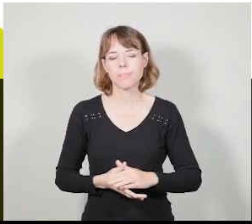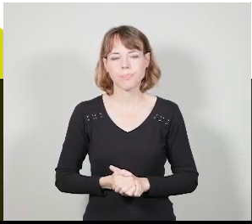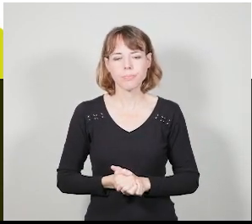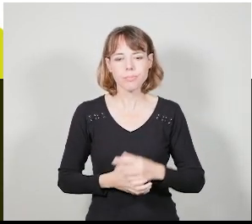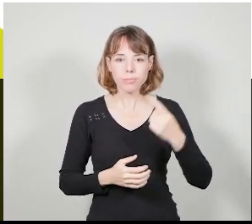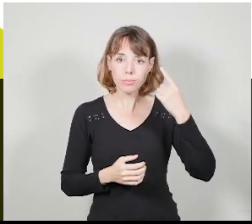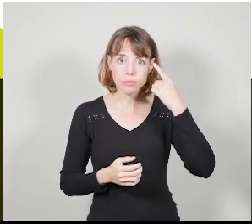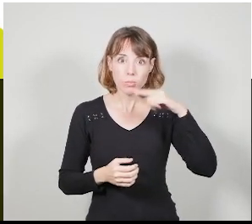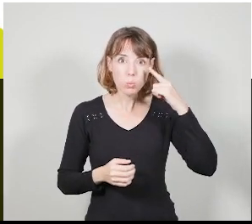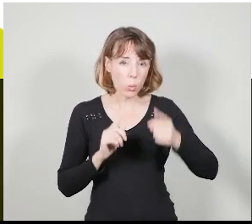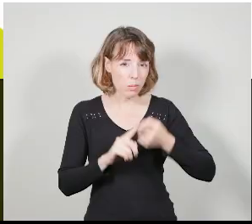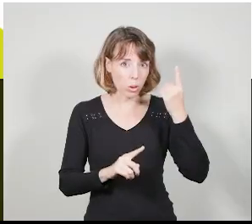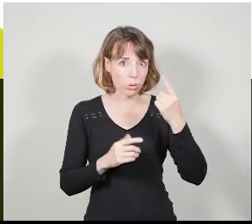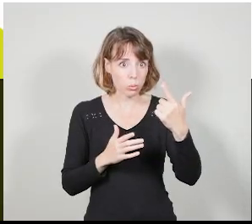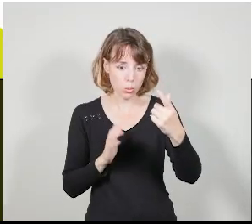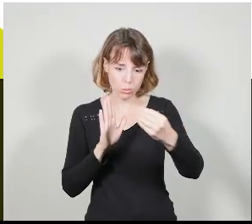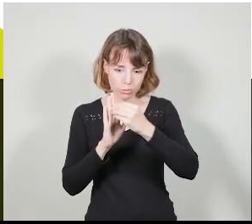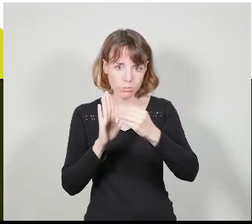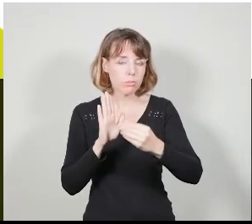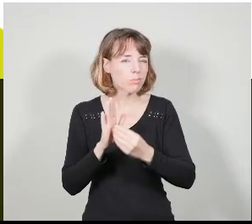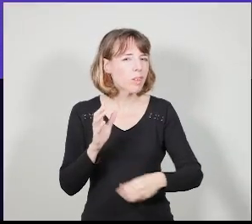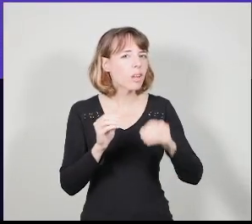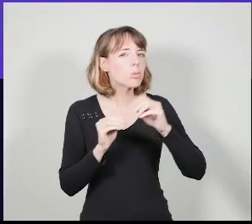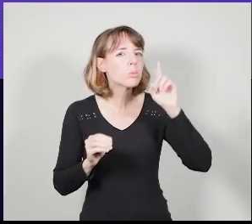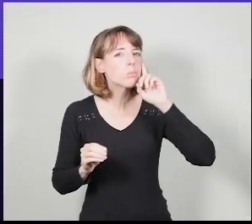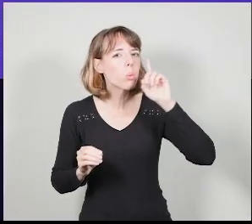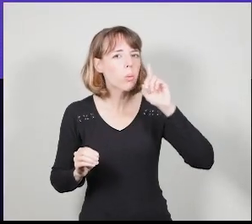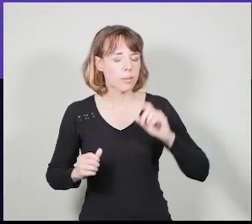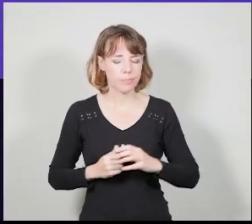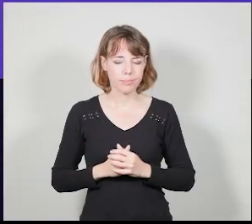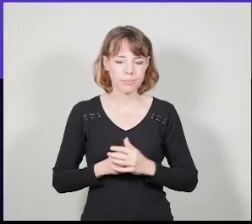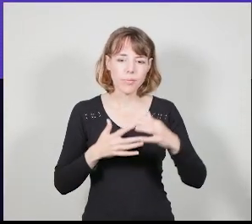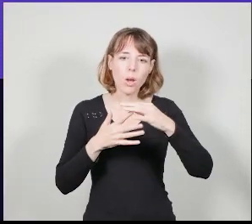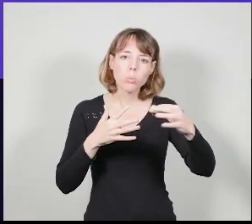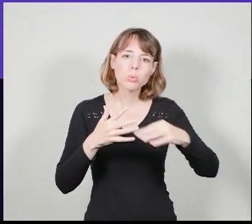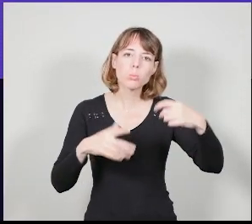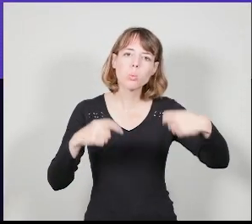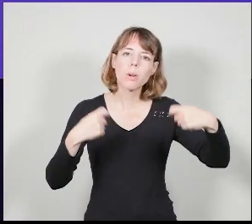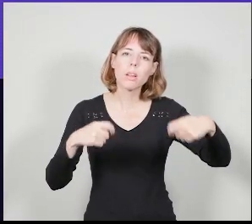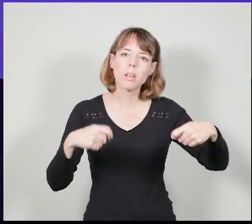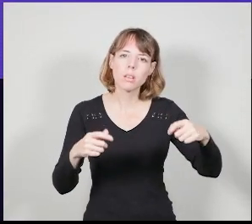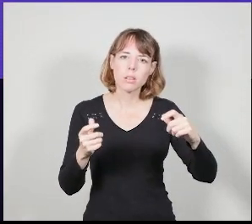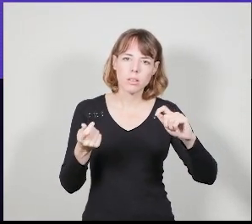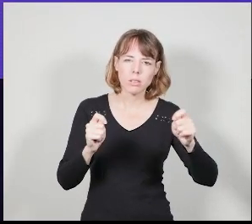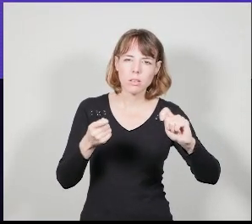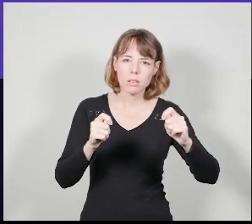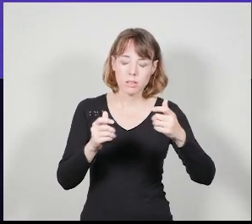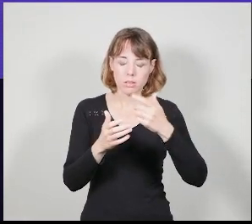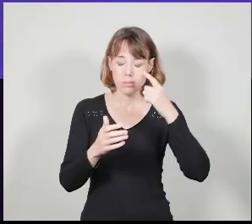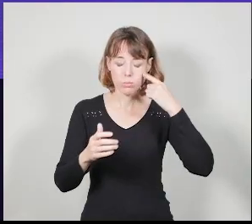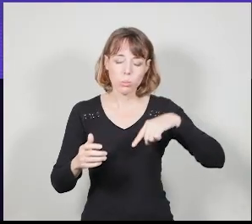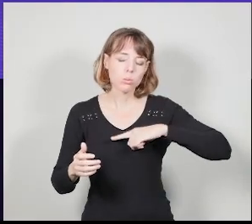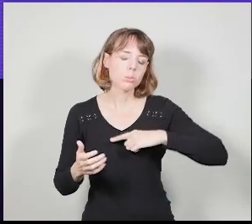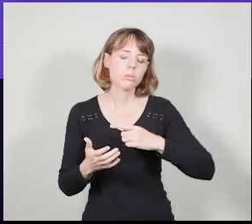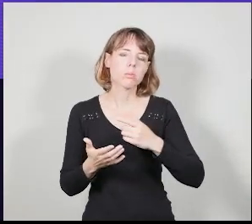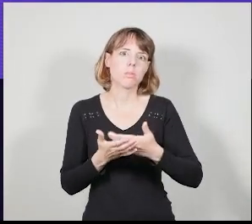ces deux grands principes? La modularité d'abord, peut-être parce que pour nous, c'est vraiment le cœur finalement de la transformation. Ça permet